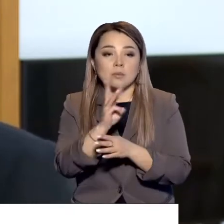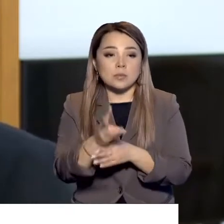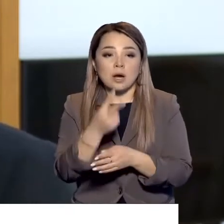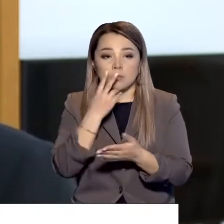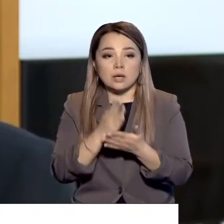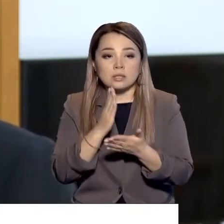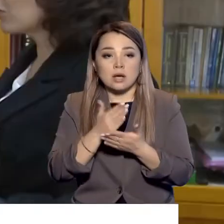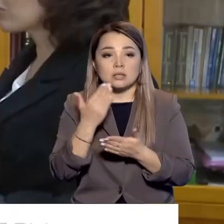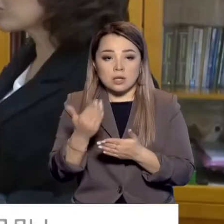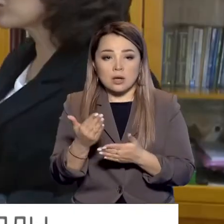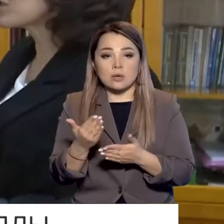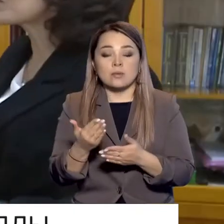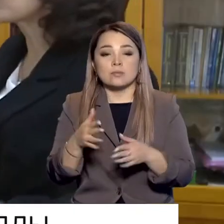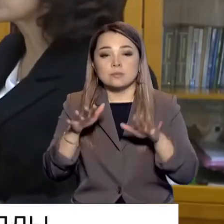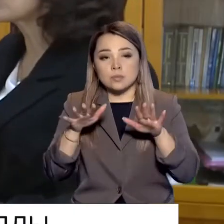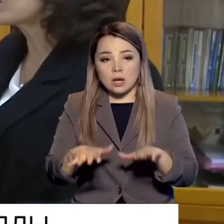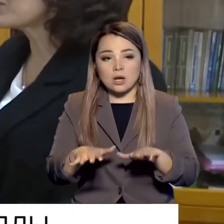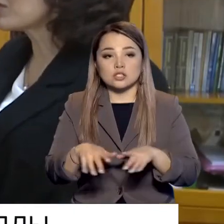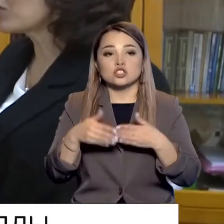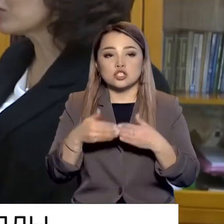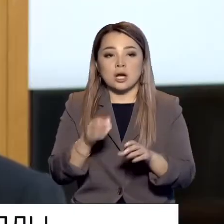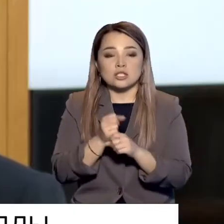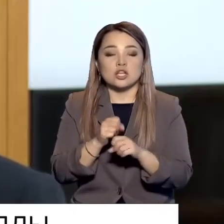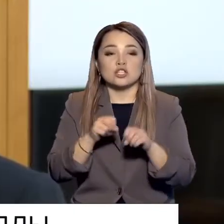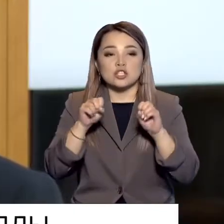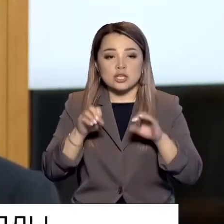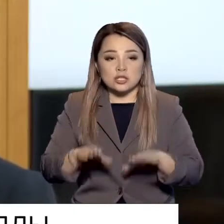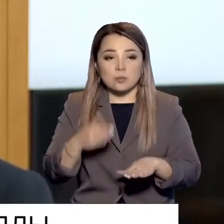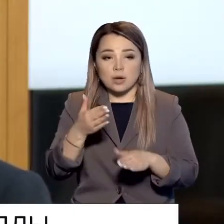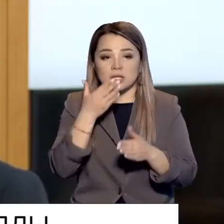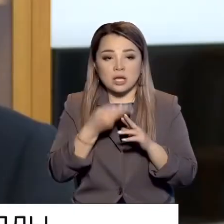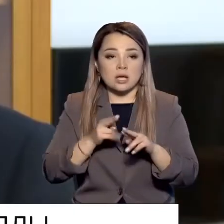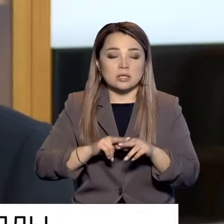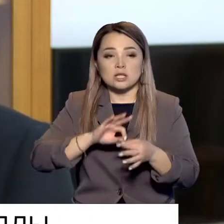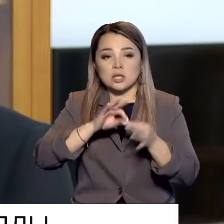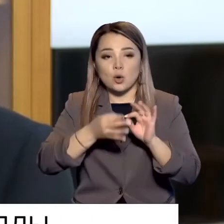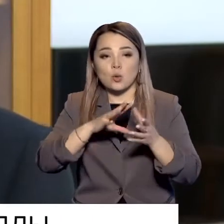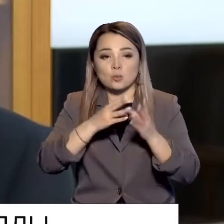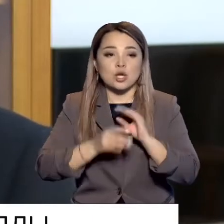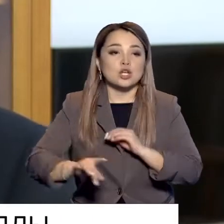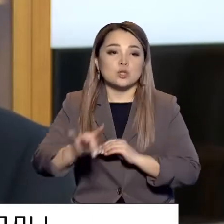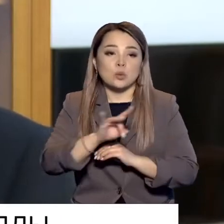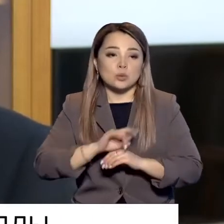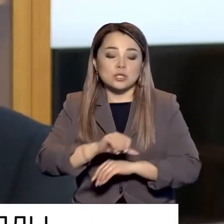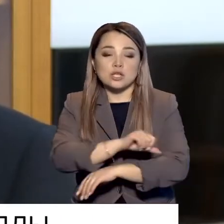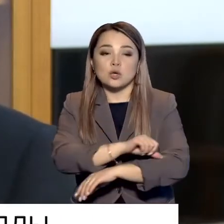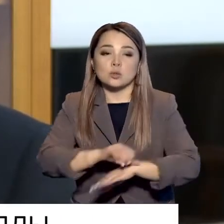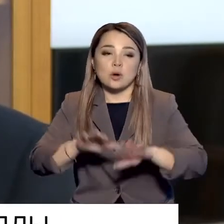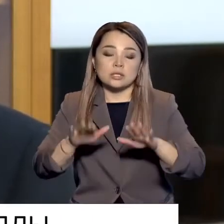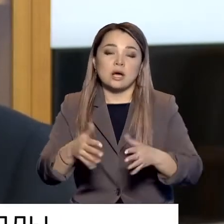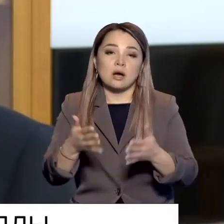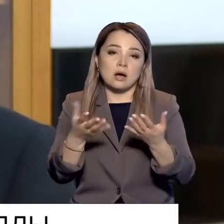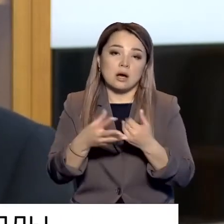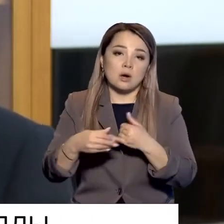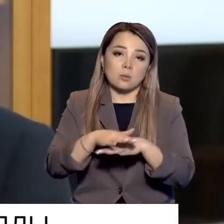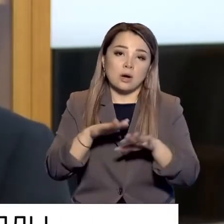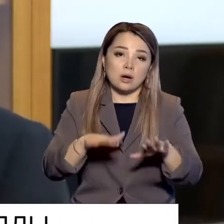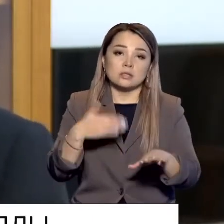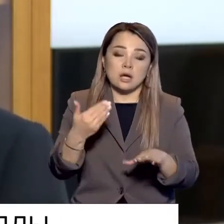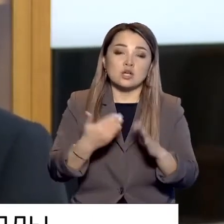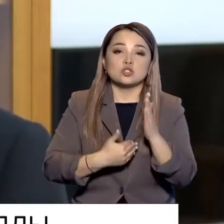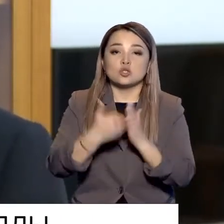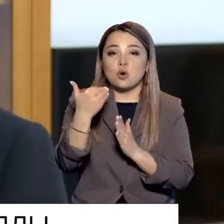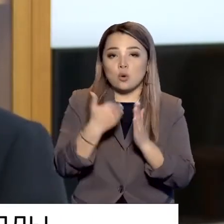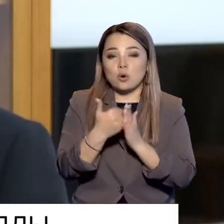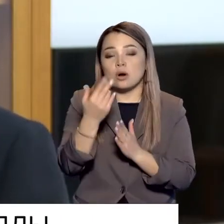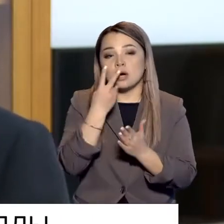etetin organ şıgargan şeşimi tüpkülükte Respublikanın teritoriyasında aumağında en